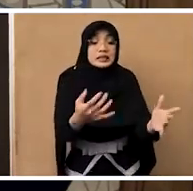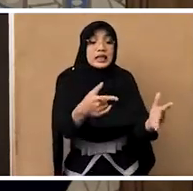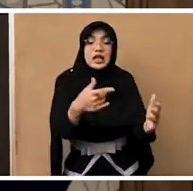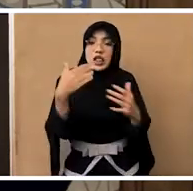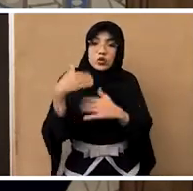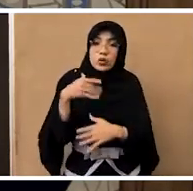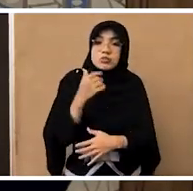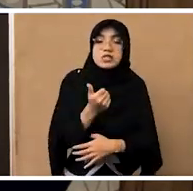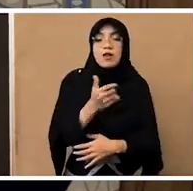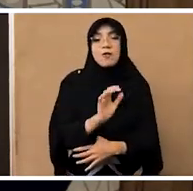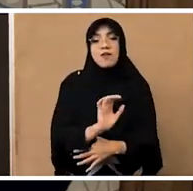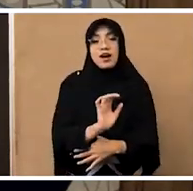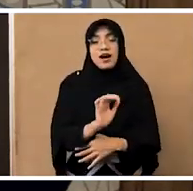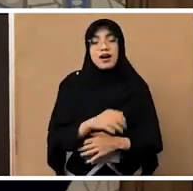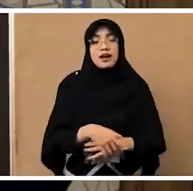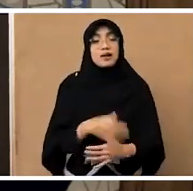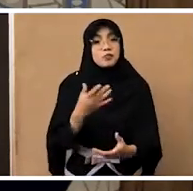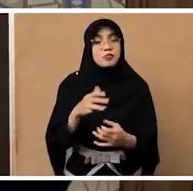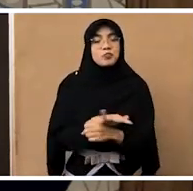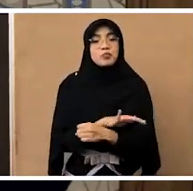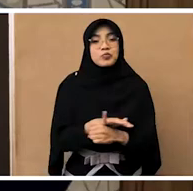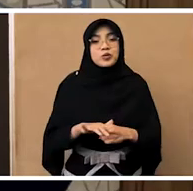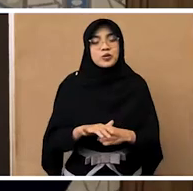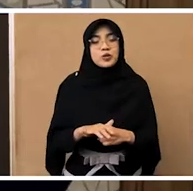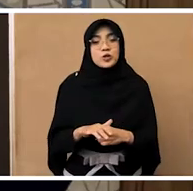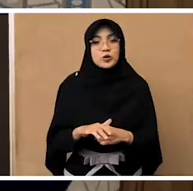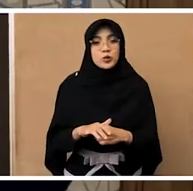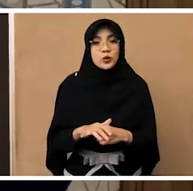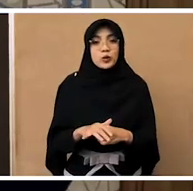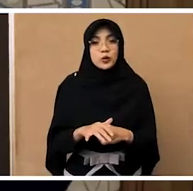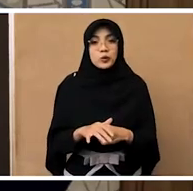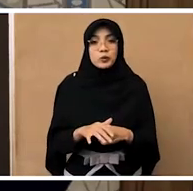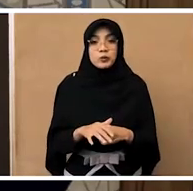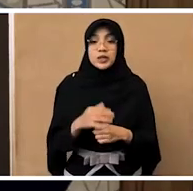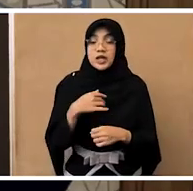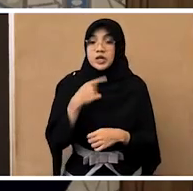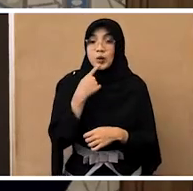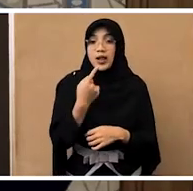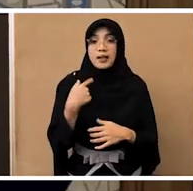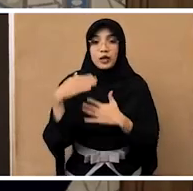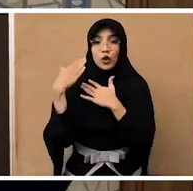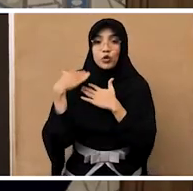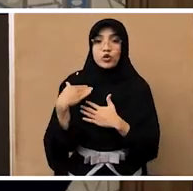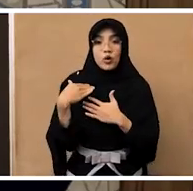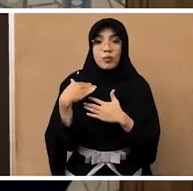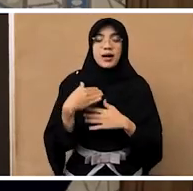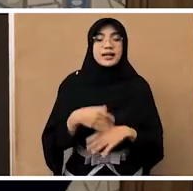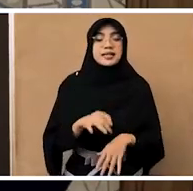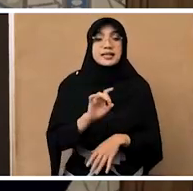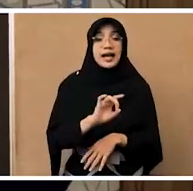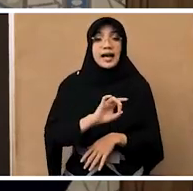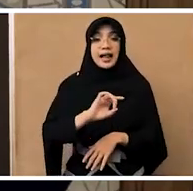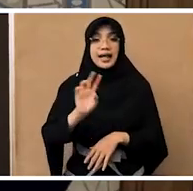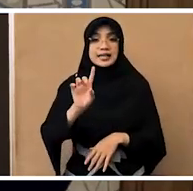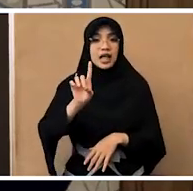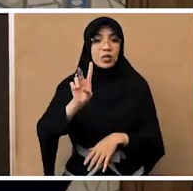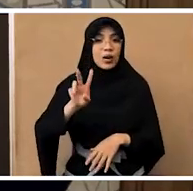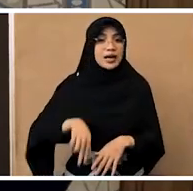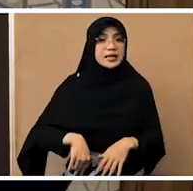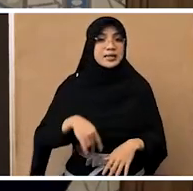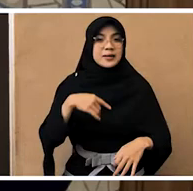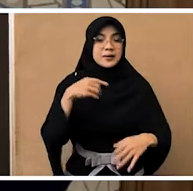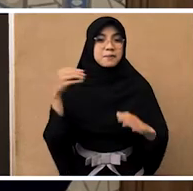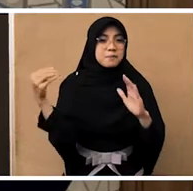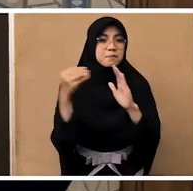bisa bertanggung jawab atau tidak mungkin itu yang yang apa terkait pertanggungjawaban ya Nah yang satu lagi yang jadi